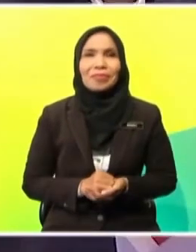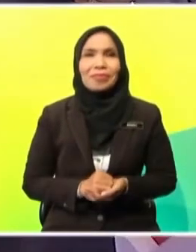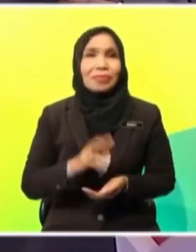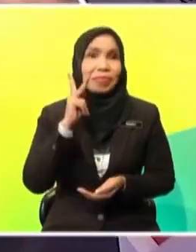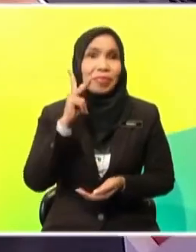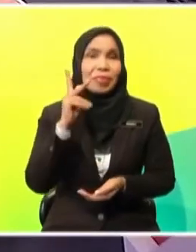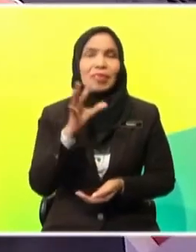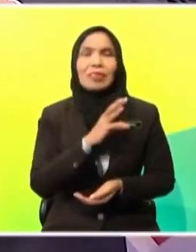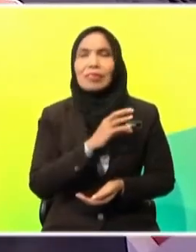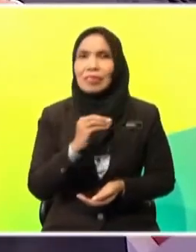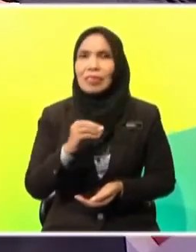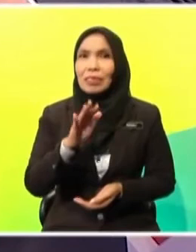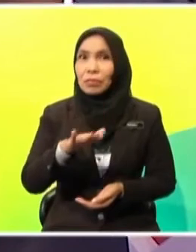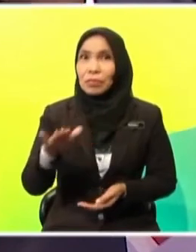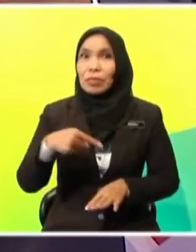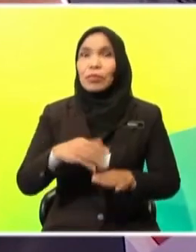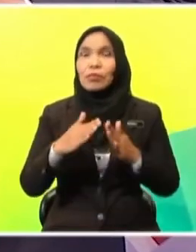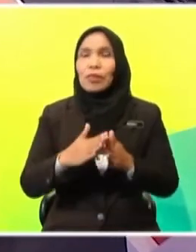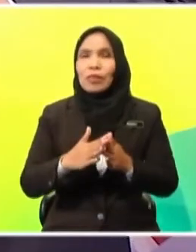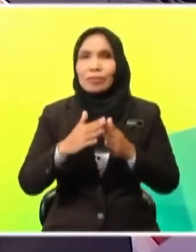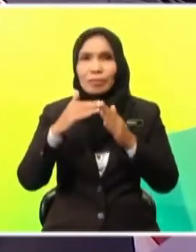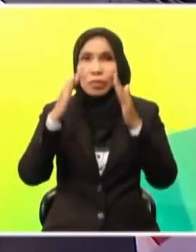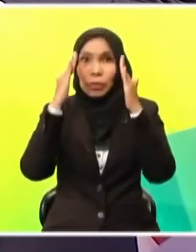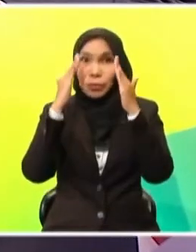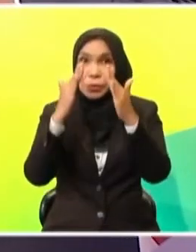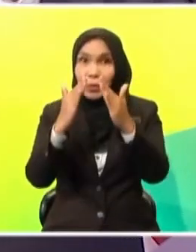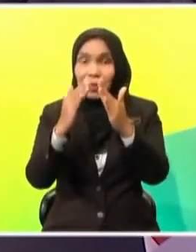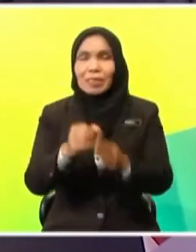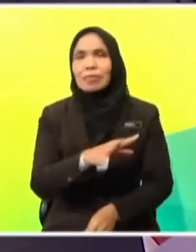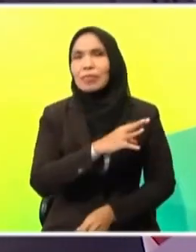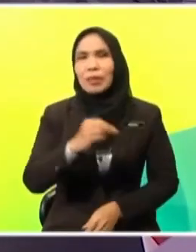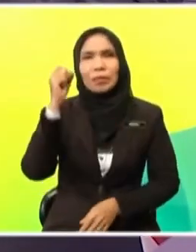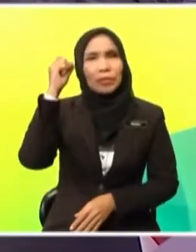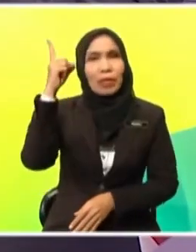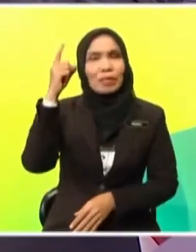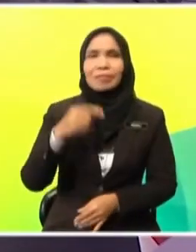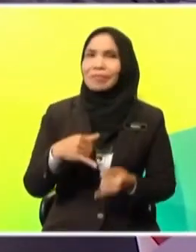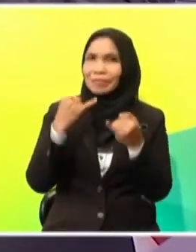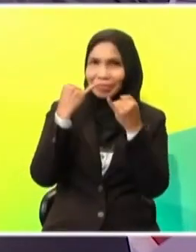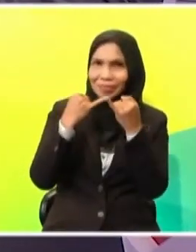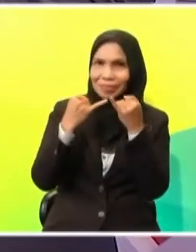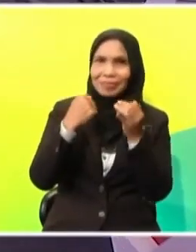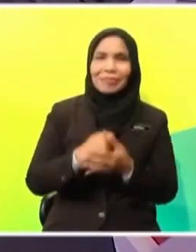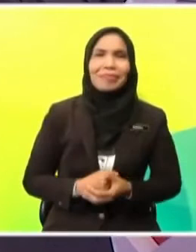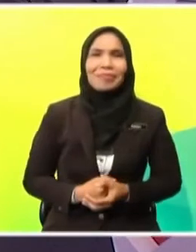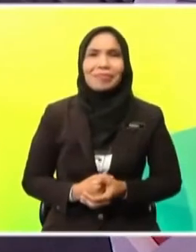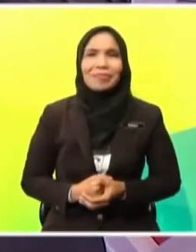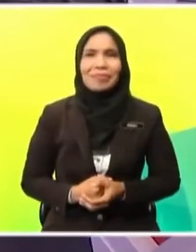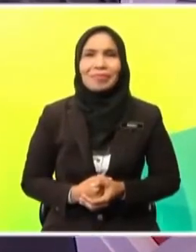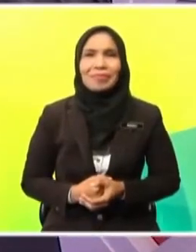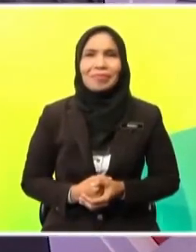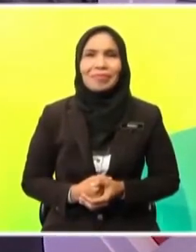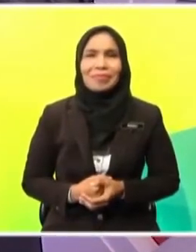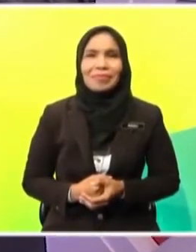fokus paham apa yang Cek Google aja sebentar tadi dan yang terakhir Oh yang